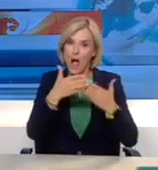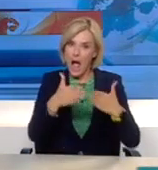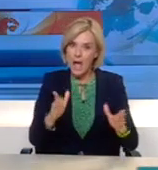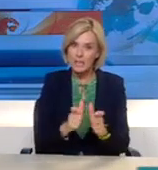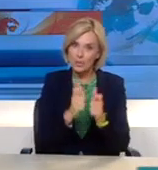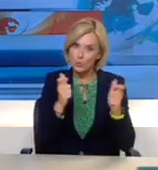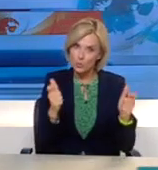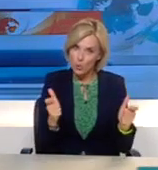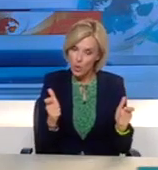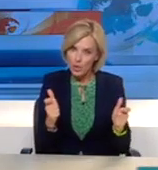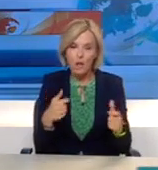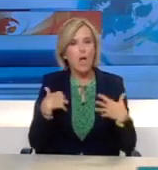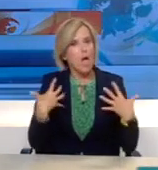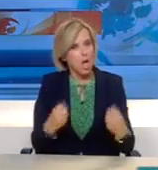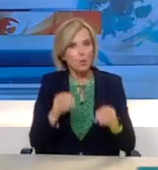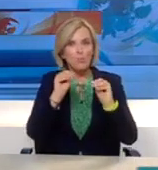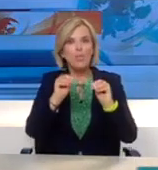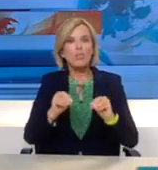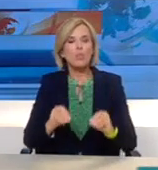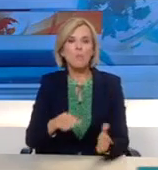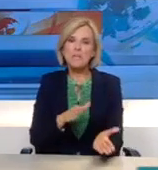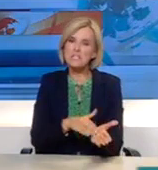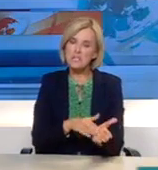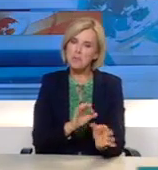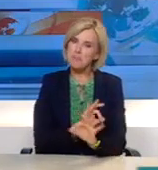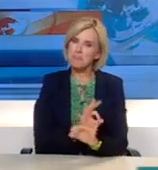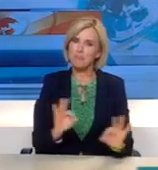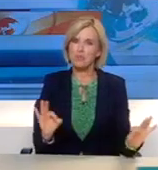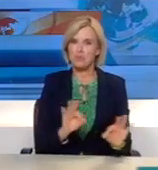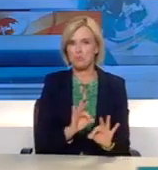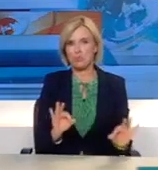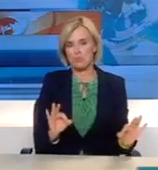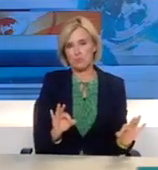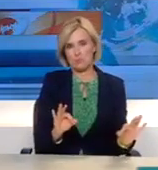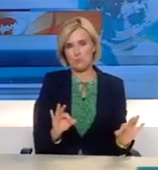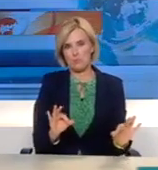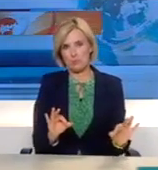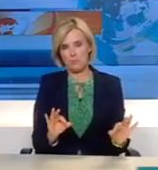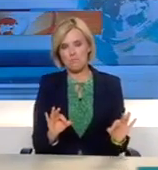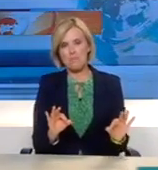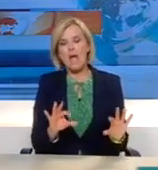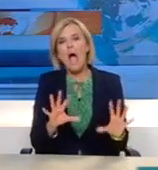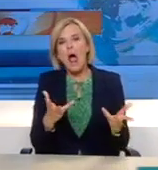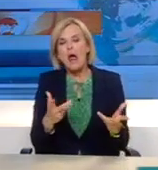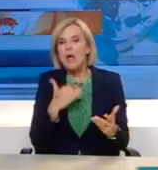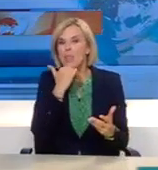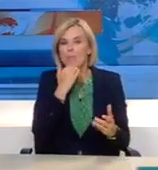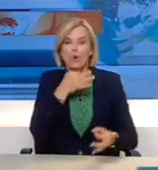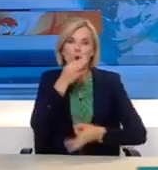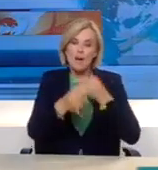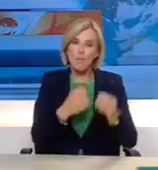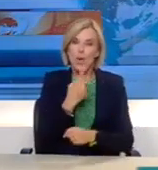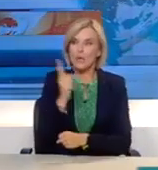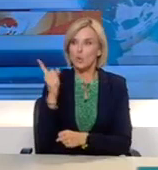σχολείων, αντίστοιχα τα δεδομένα που έχουμε στα χέρια μας δεν είναι πάρα πολύ ισχυρά.